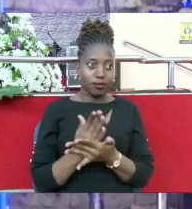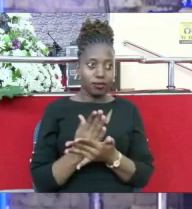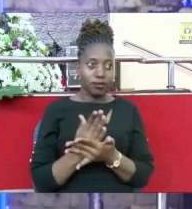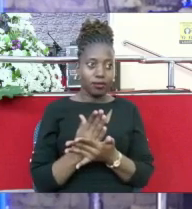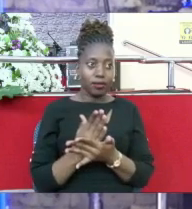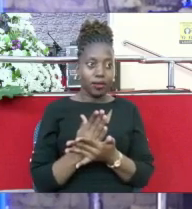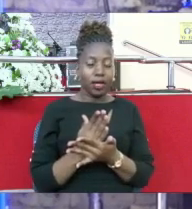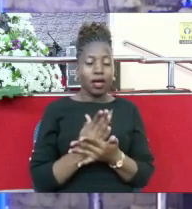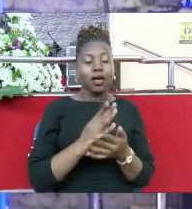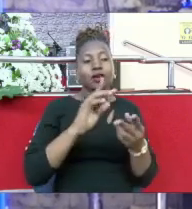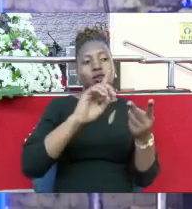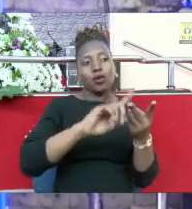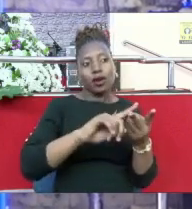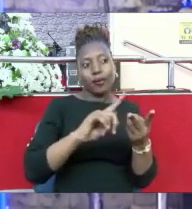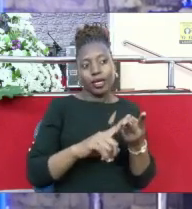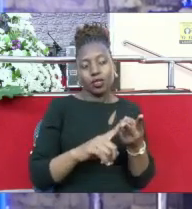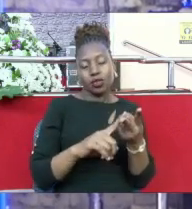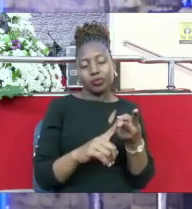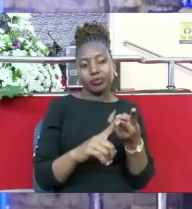the principle of